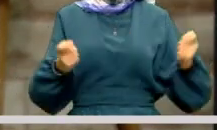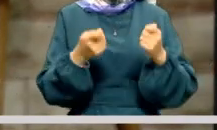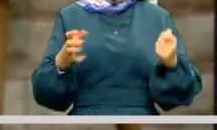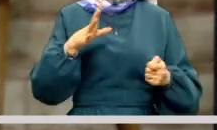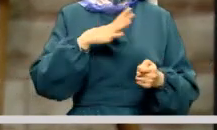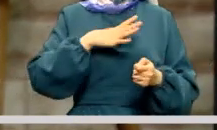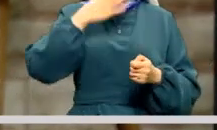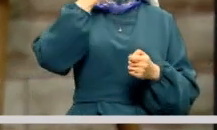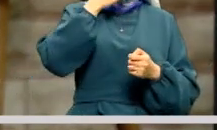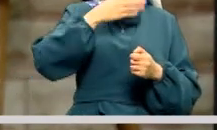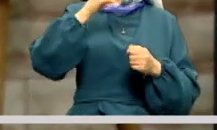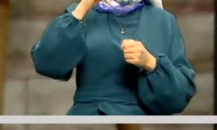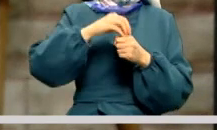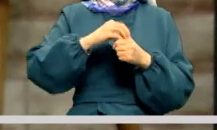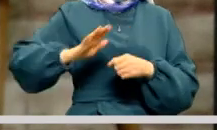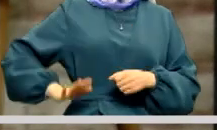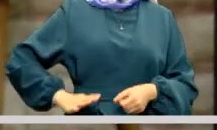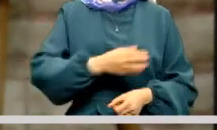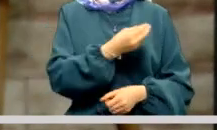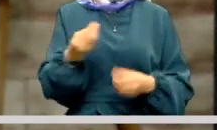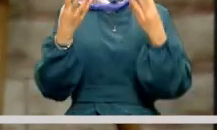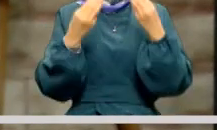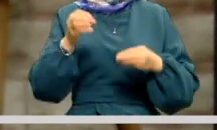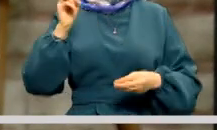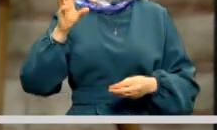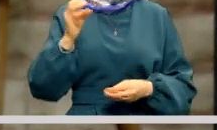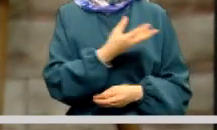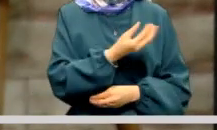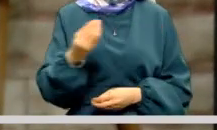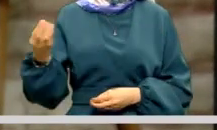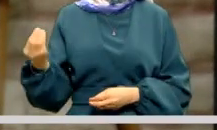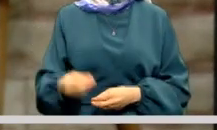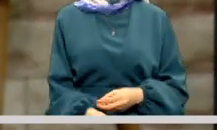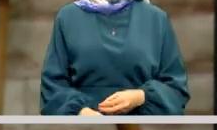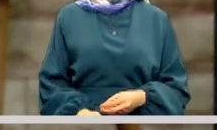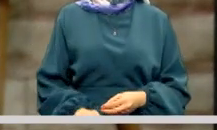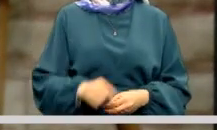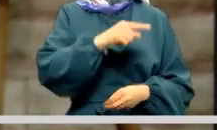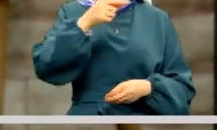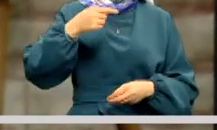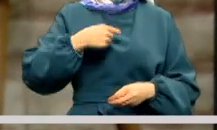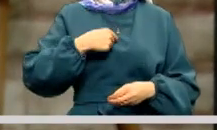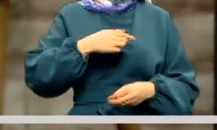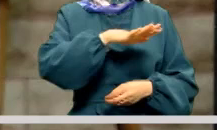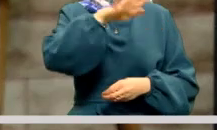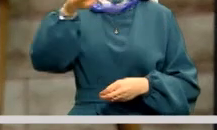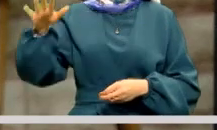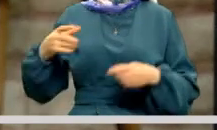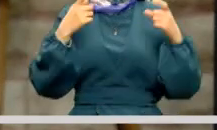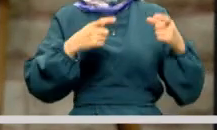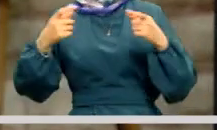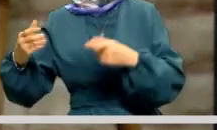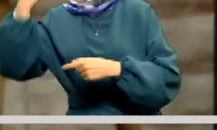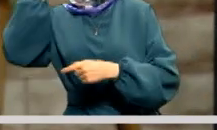okullarda çocuklarımızla muhatap olan öğretmenlerimiz ve bizleri yine yurt içinde yurt dışından ekranlardan